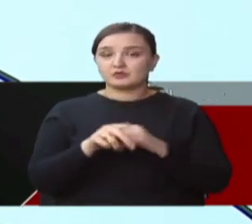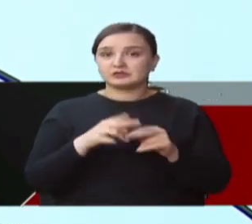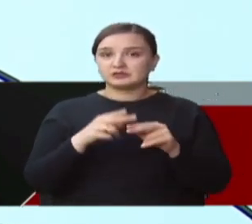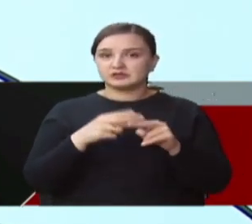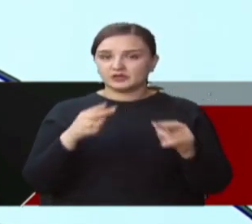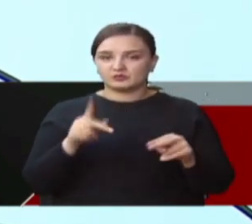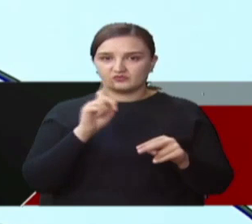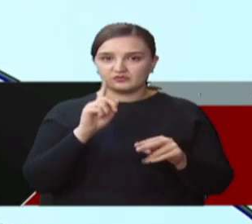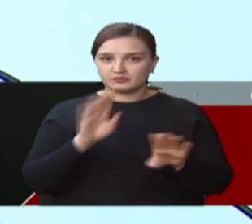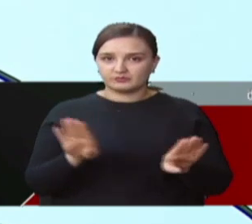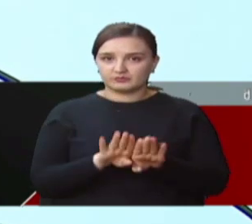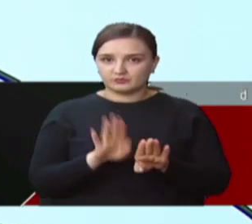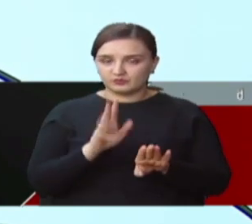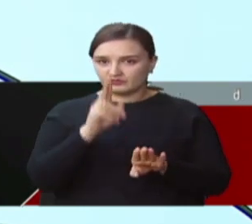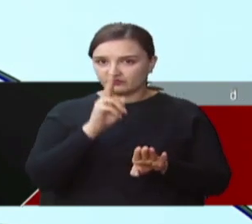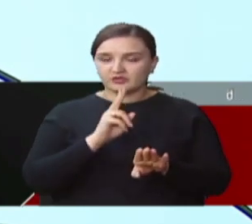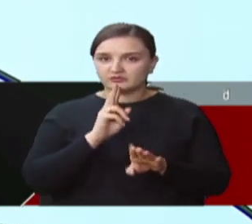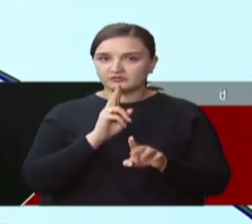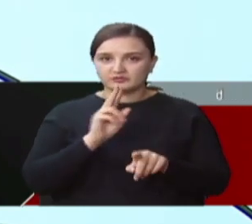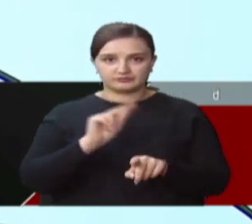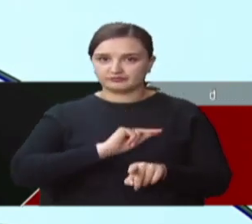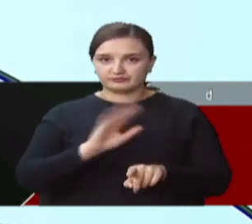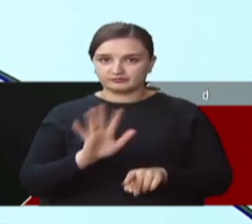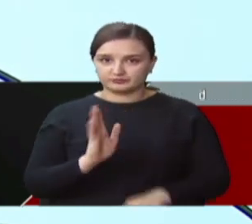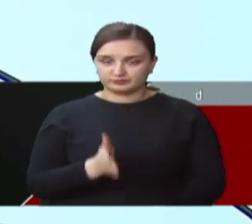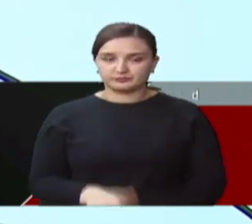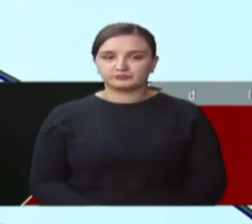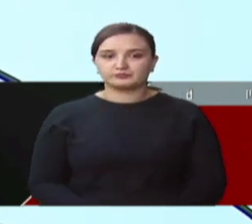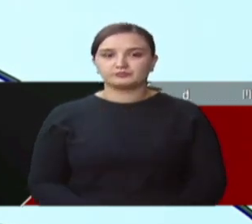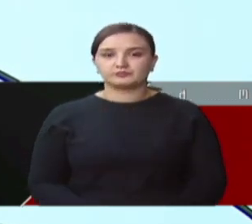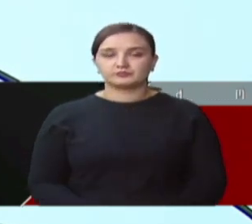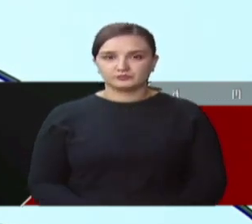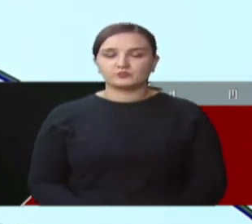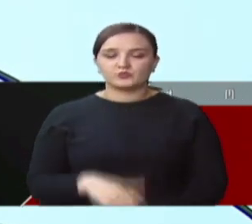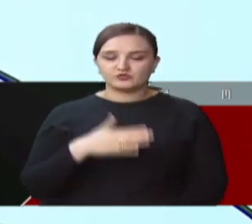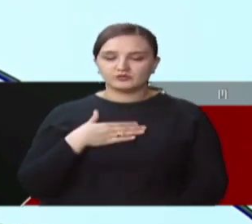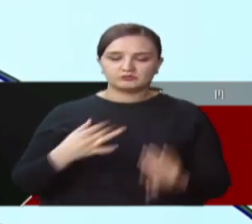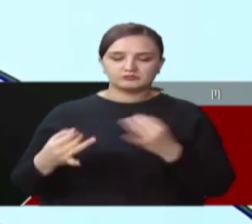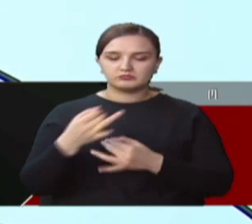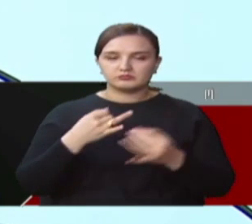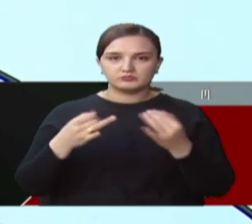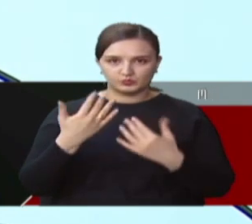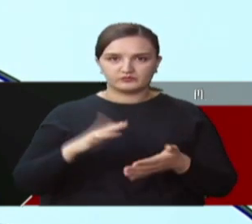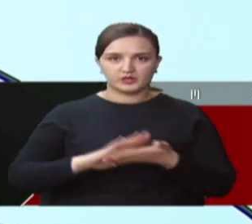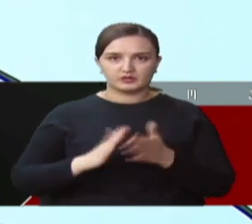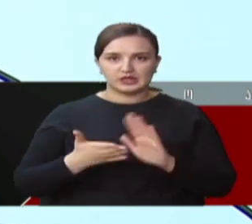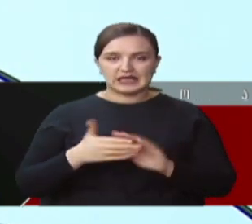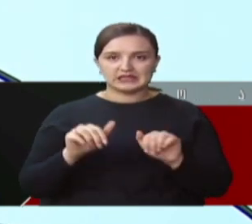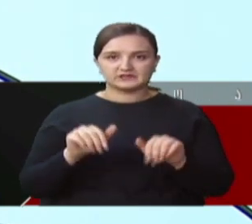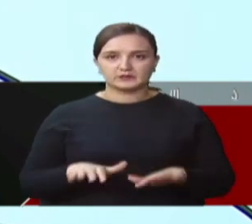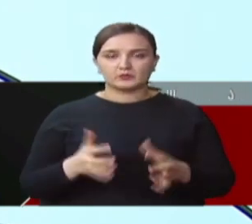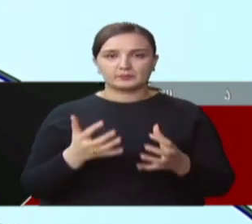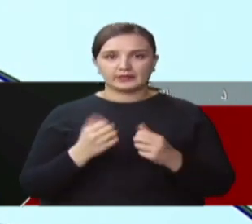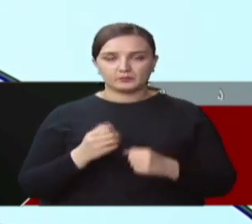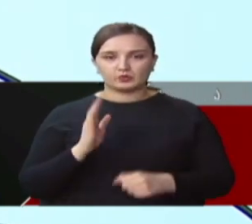დაკეტვა მოგვიწევს დაახლოებით ორი თვით, თუმცა ჩვენ გავიარეთ ეს ყველაფერი და ეს გადაწყვეტილება